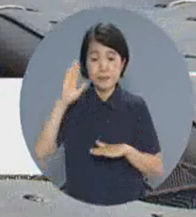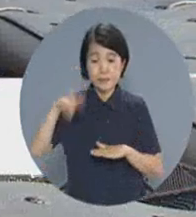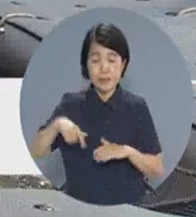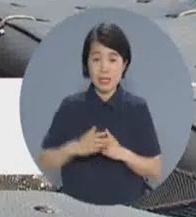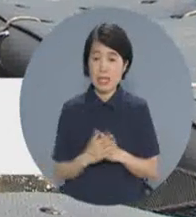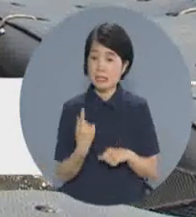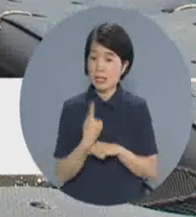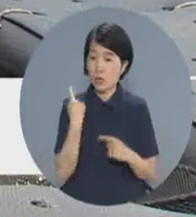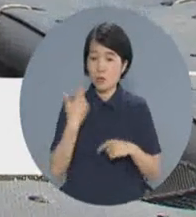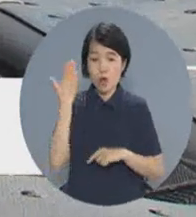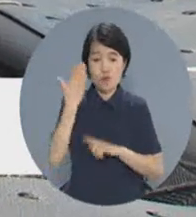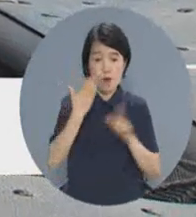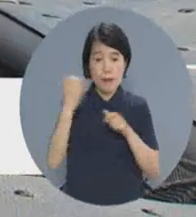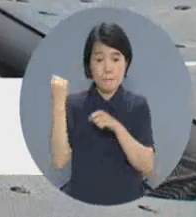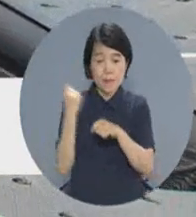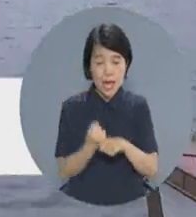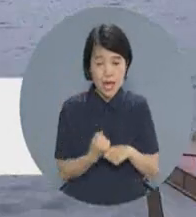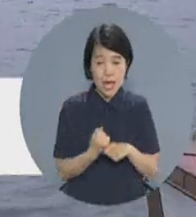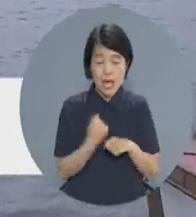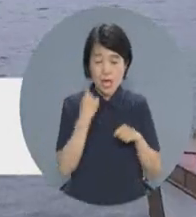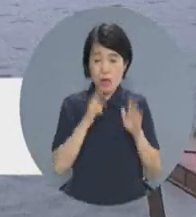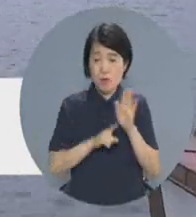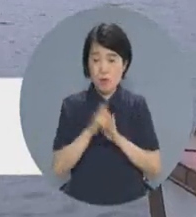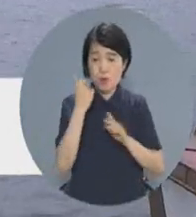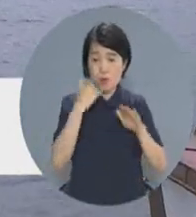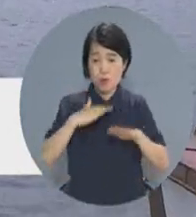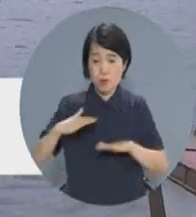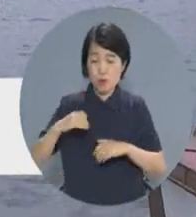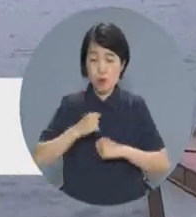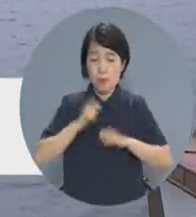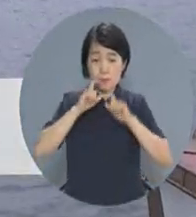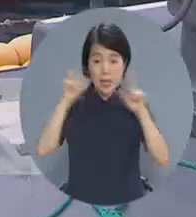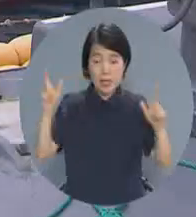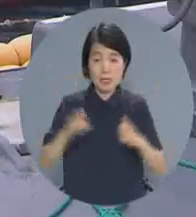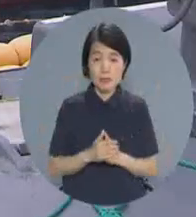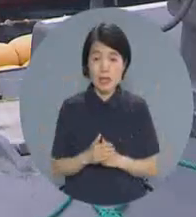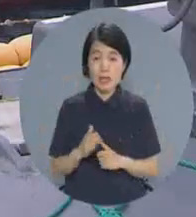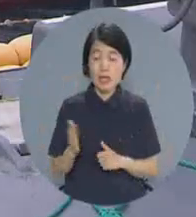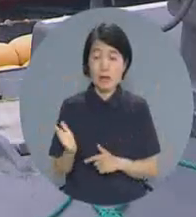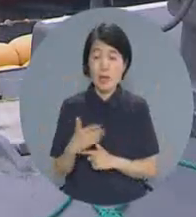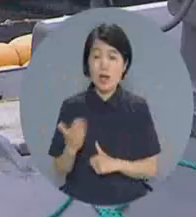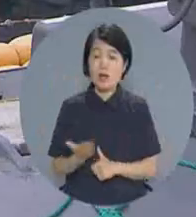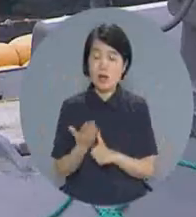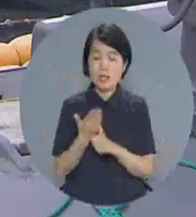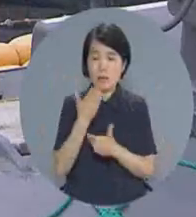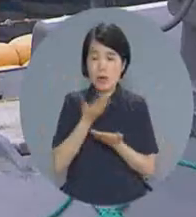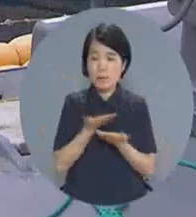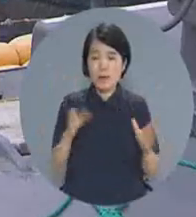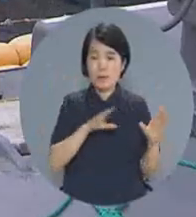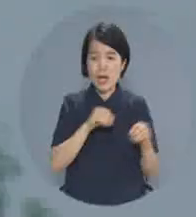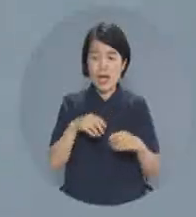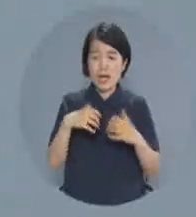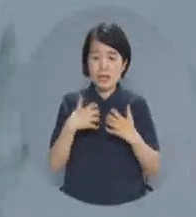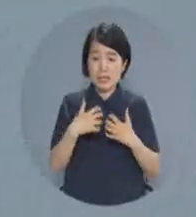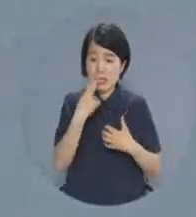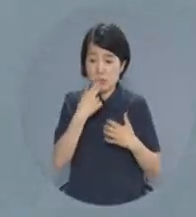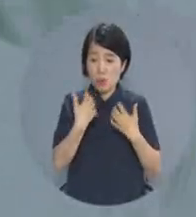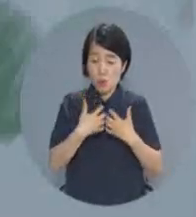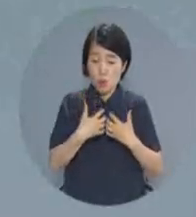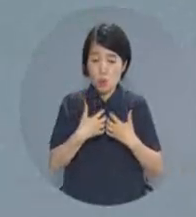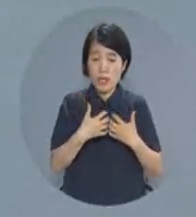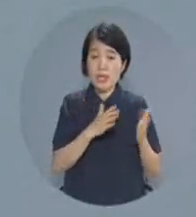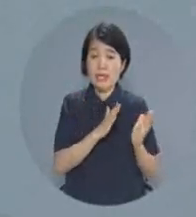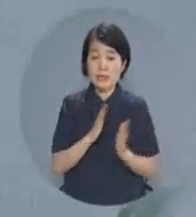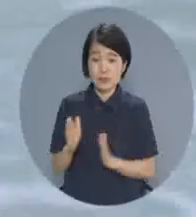해양수산부는 지난해보다 9일 빨리 고수온주의보가 발령됐다며 양식 어가에 먹이 공급을 중단하고 산소 공급기 등을